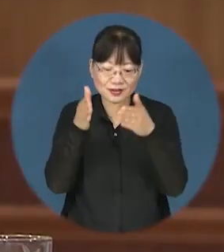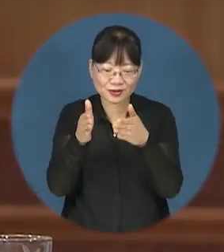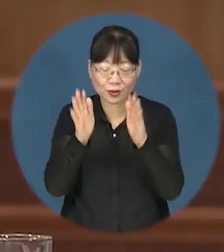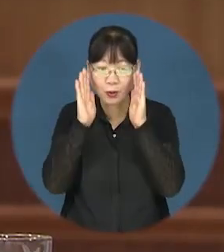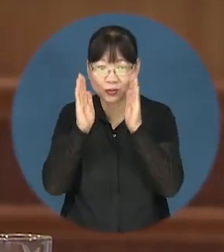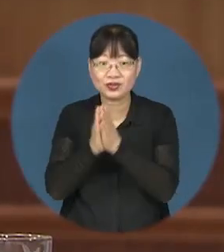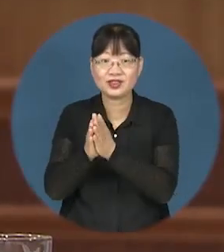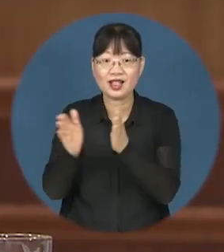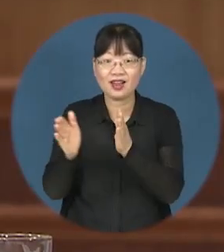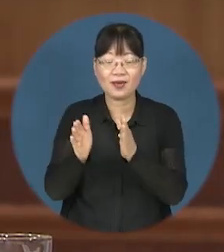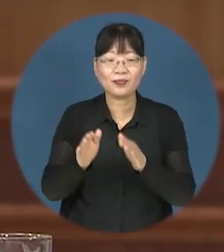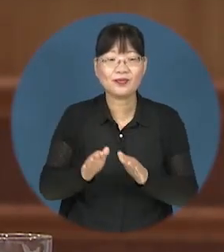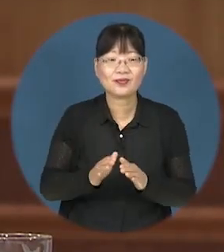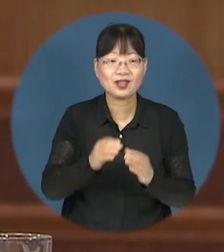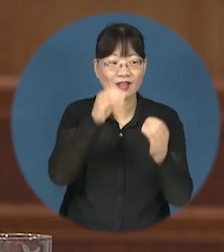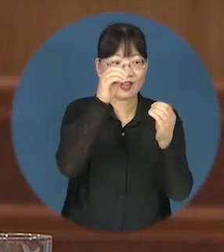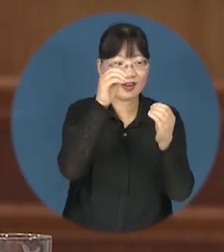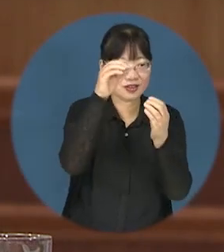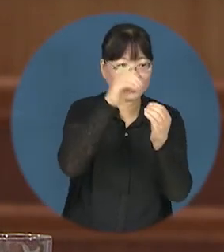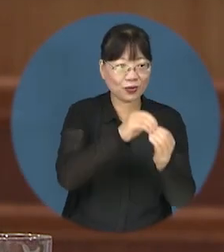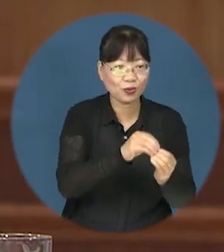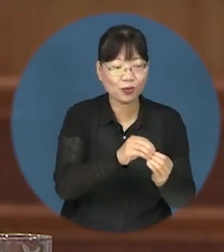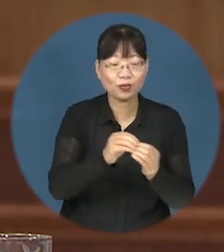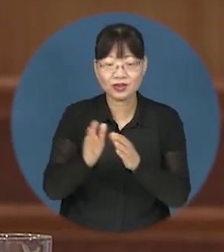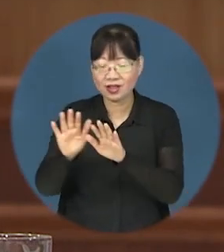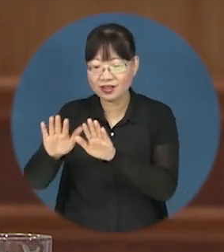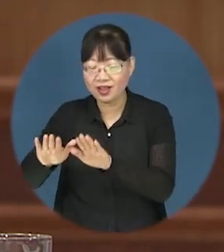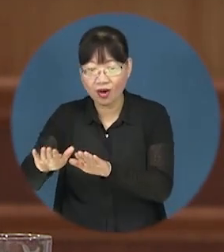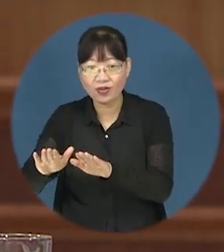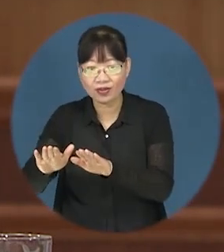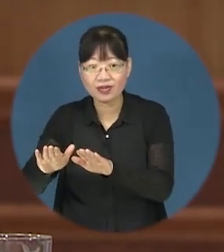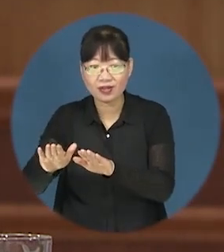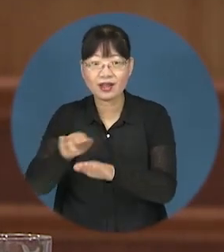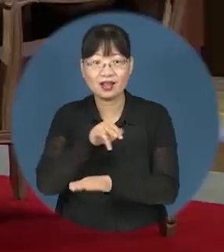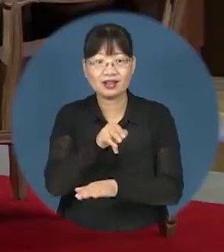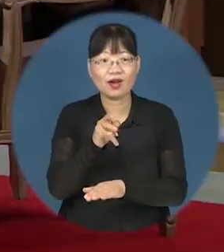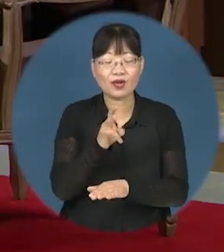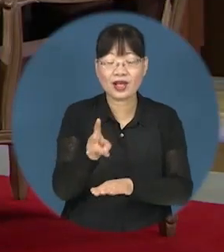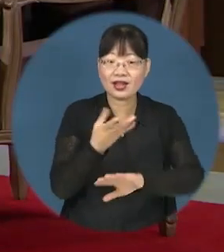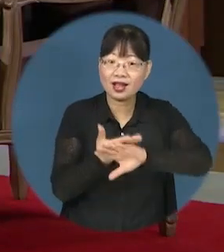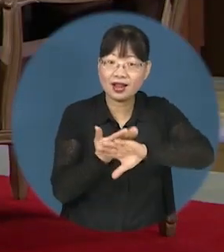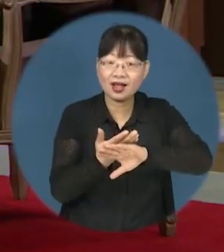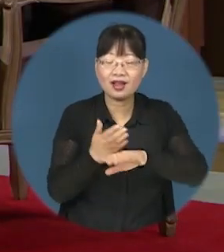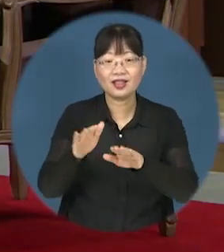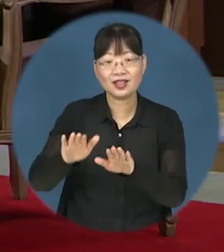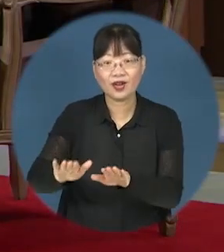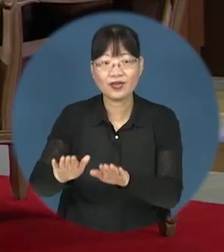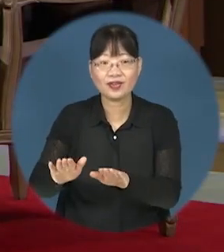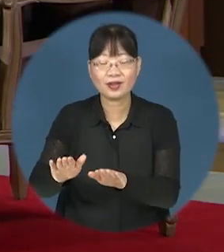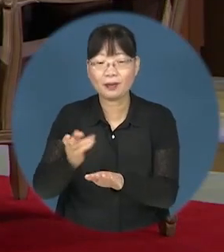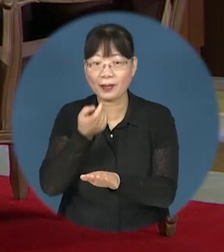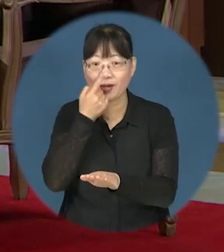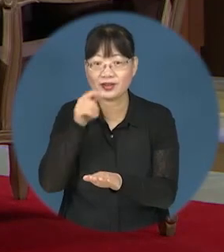현대 소외와 정통 소외가 또 달라 약간 다릅니다 어둠이라는 현대에서 에는 그 정통 사회를 약간